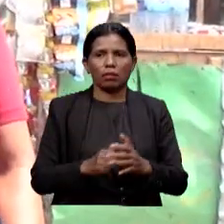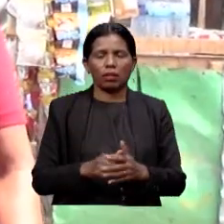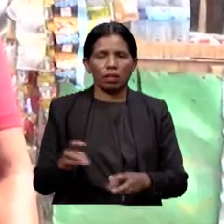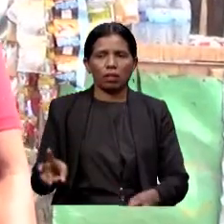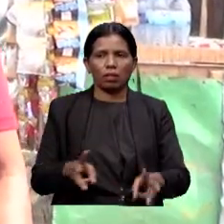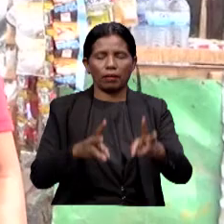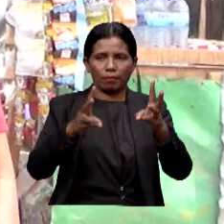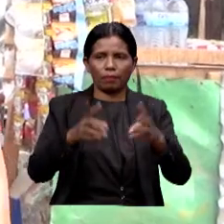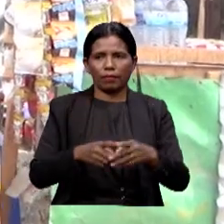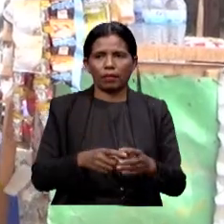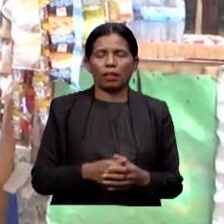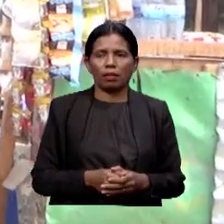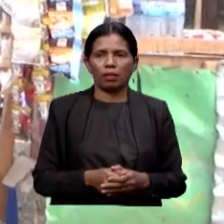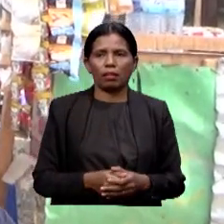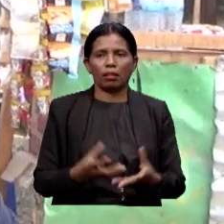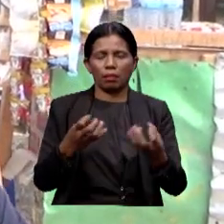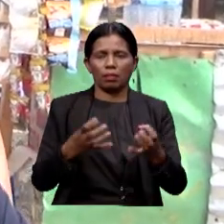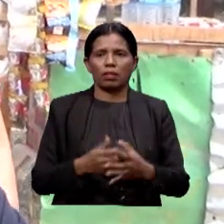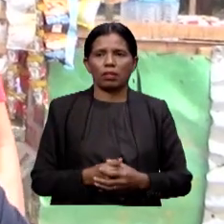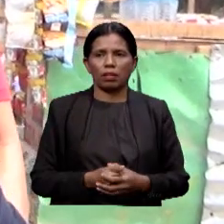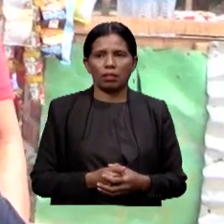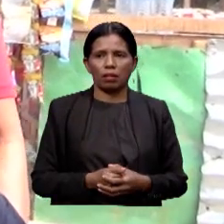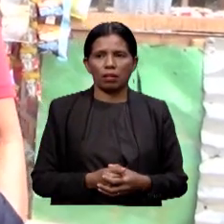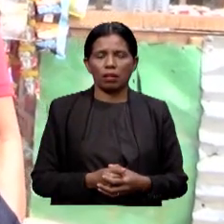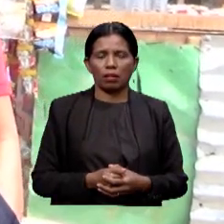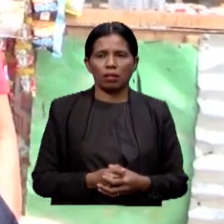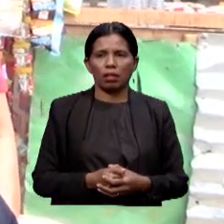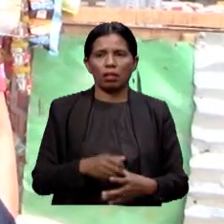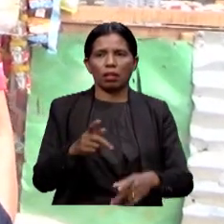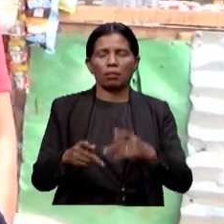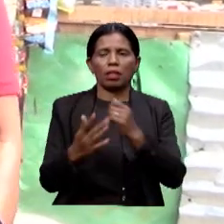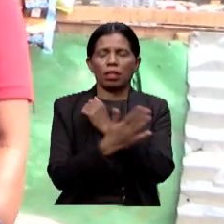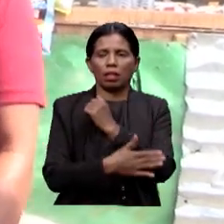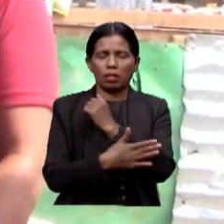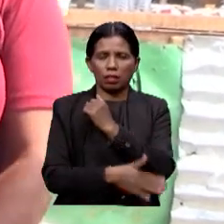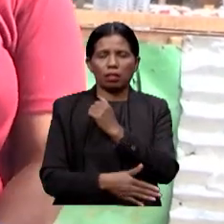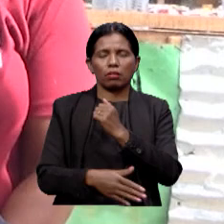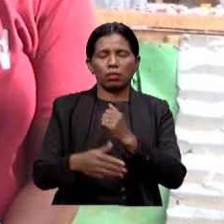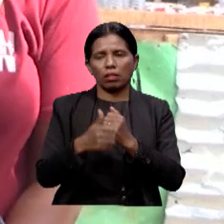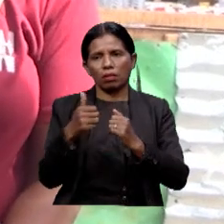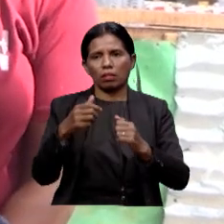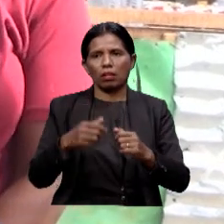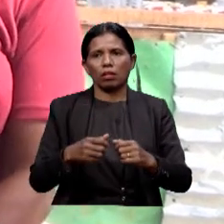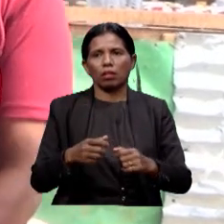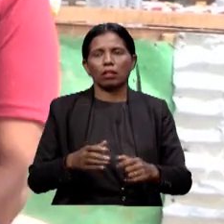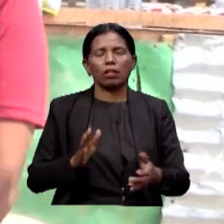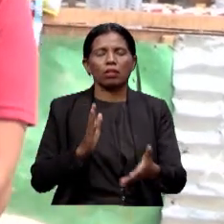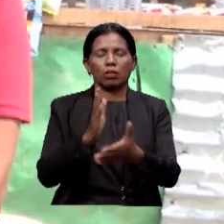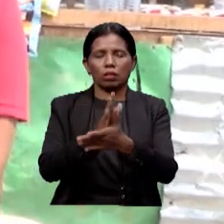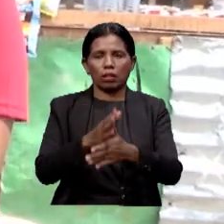pernah kontes tambah balung ama liu ema estrangeiro sendo dar um rol careta com liu só que gerobak